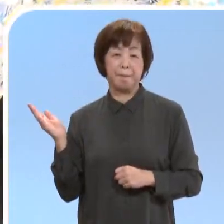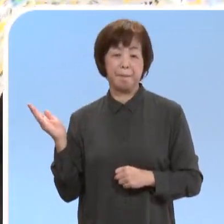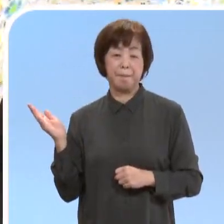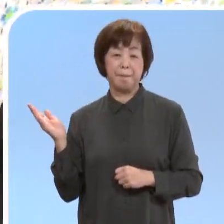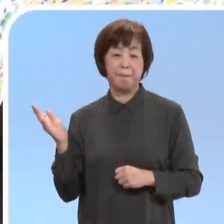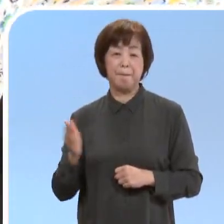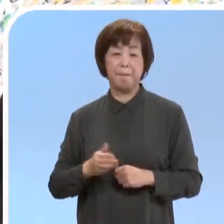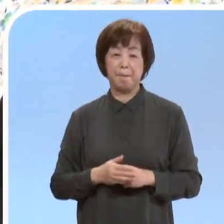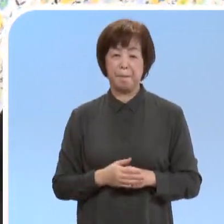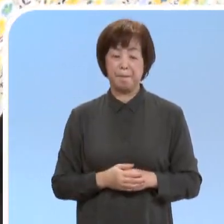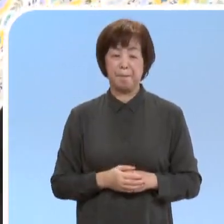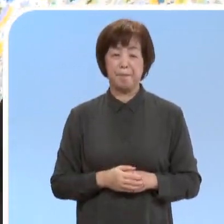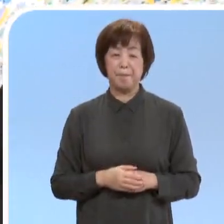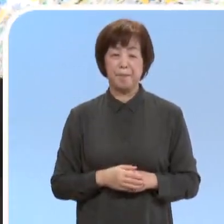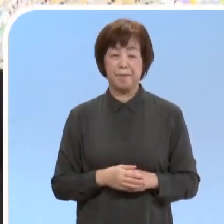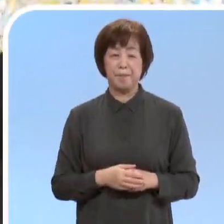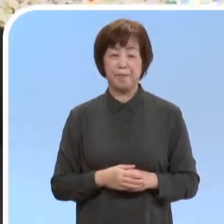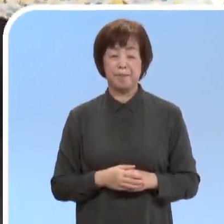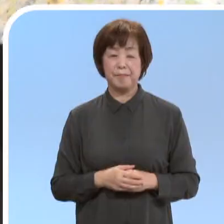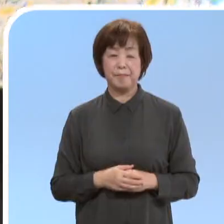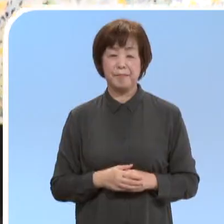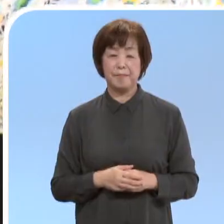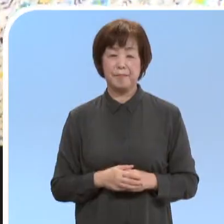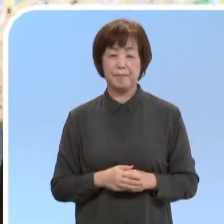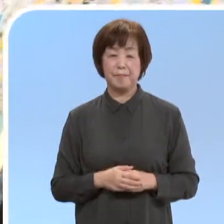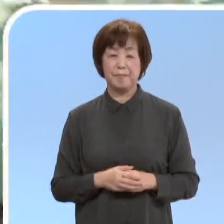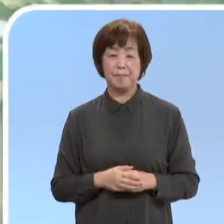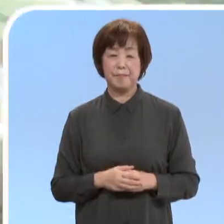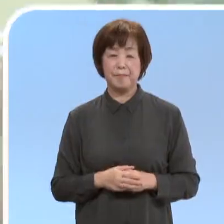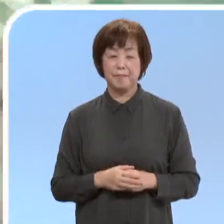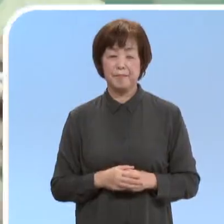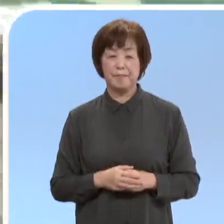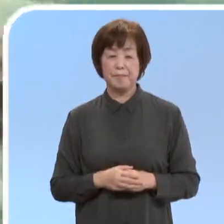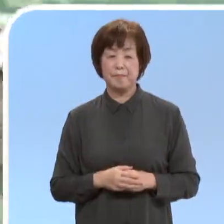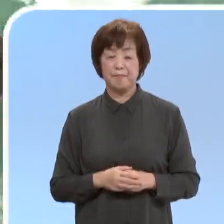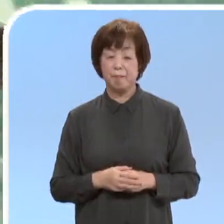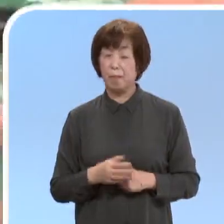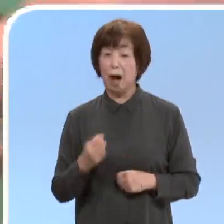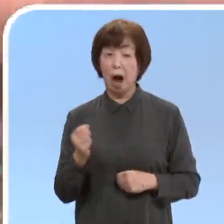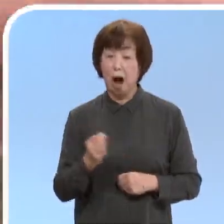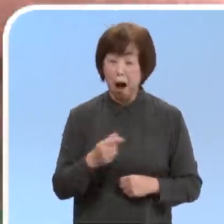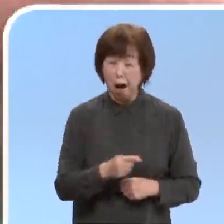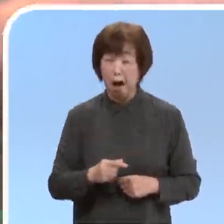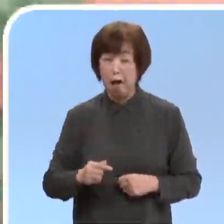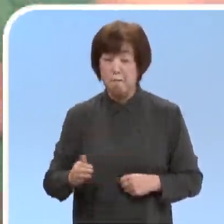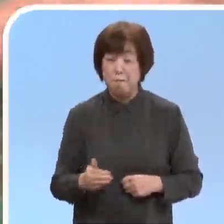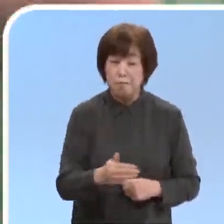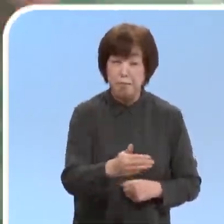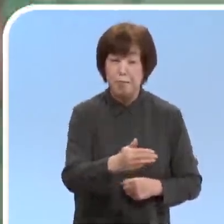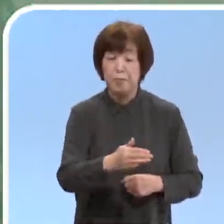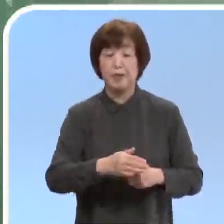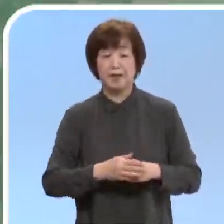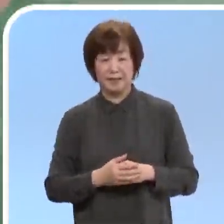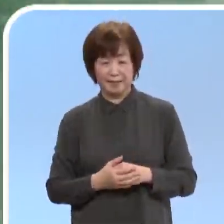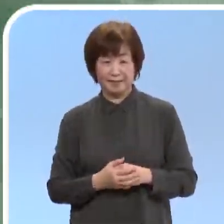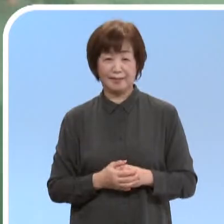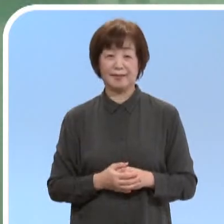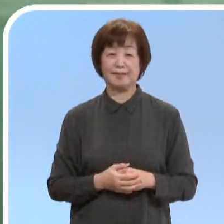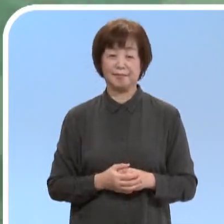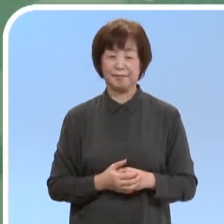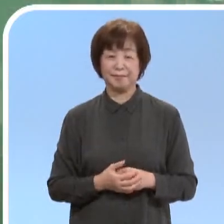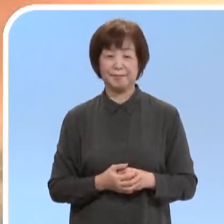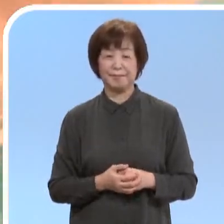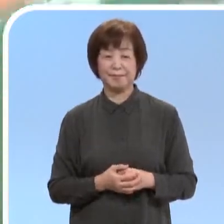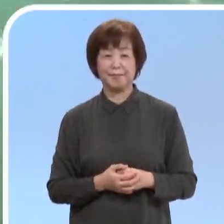ですお早いねやばいやばいクロスやばいちょいちょいちょい